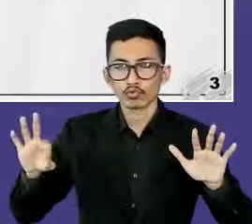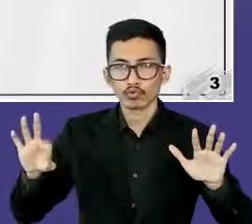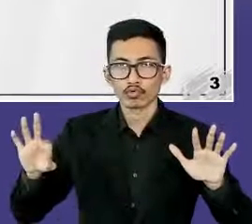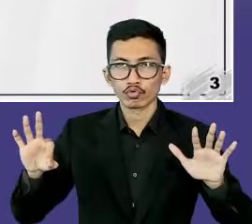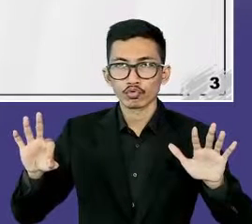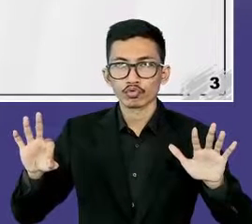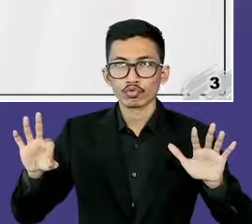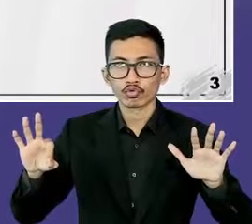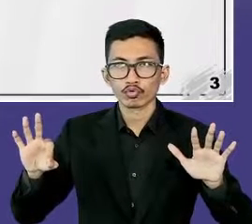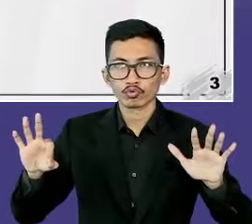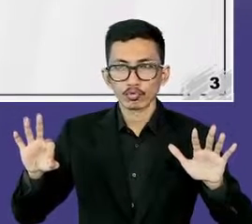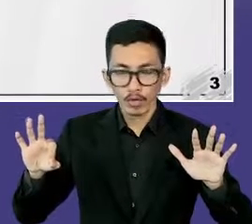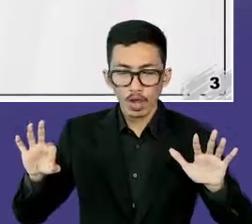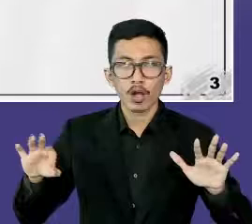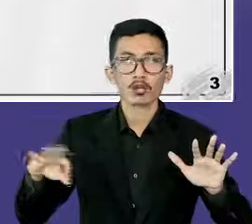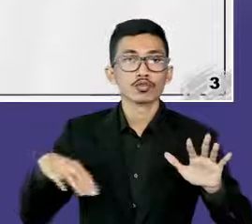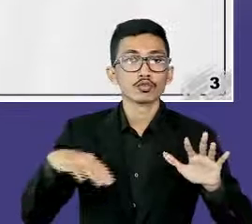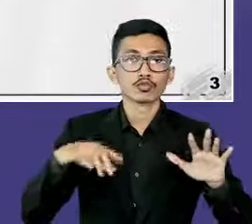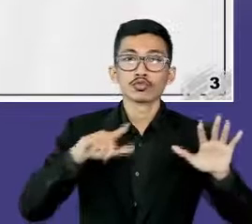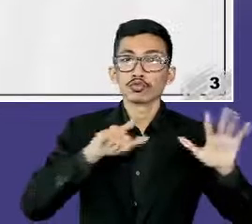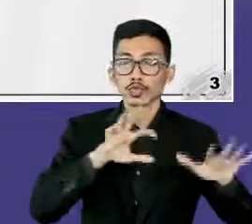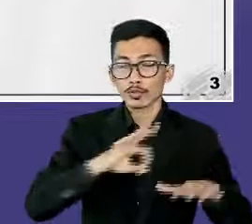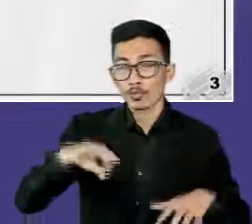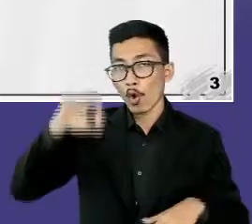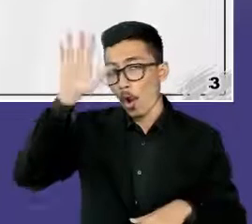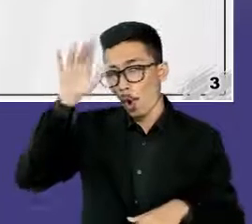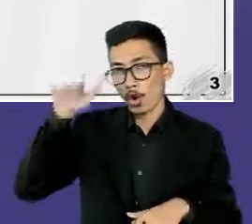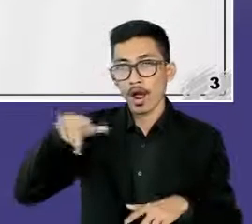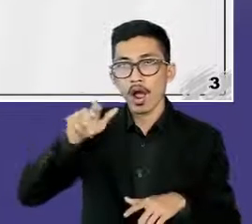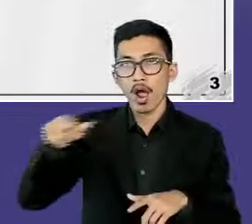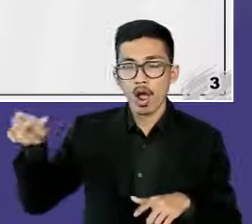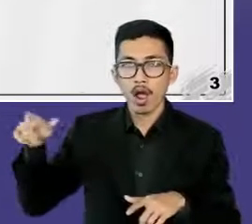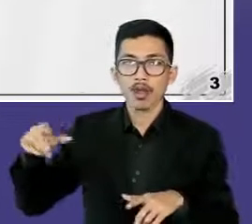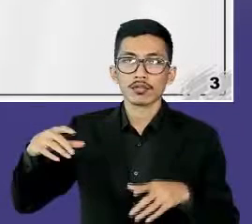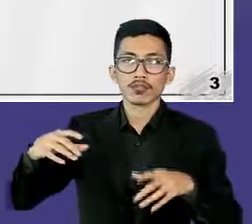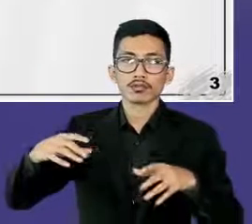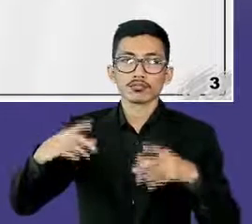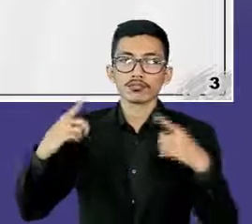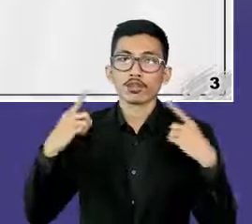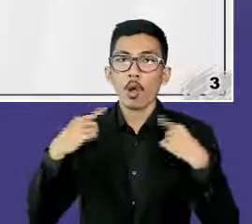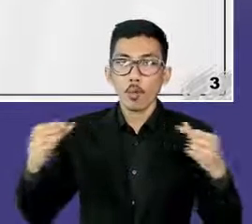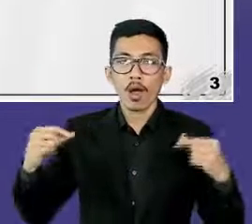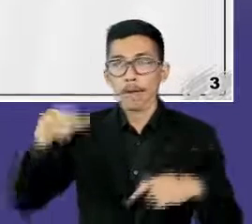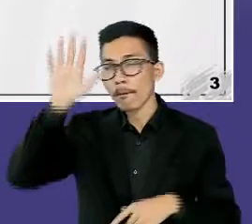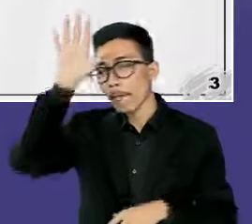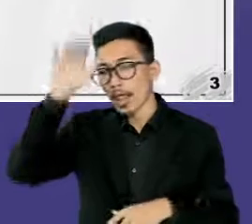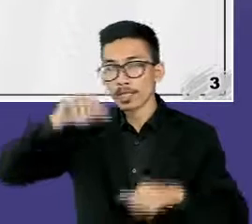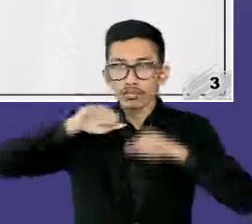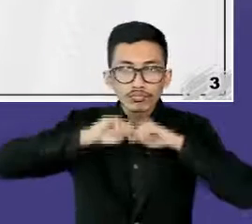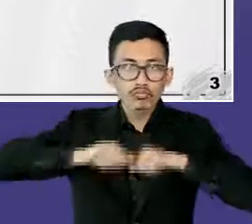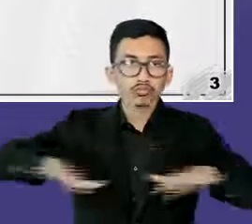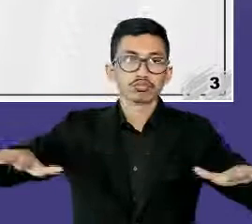a7000 tracer digital yang akan disebar di seluruh wilayah Jawa dan Bali